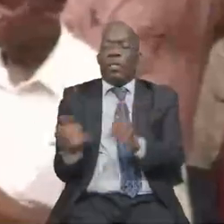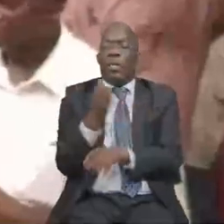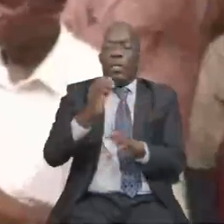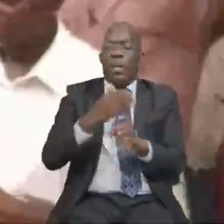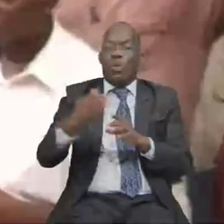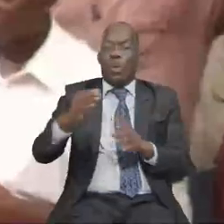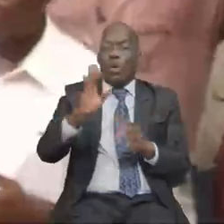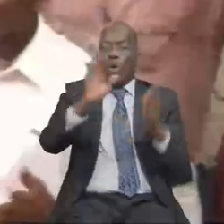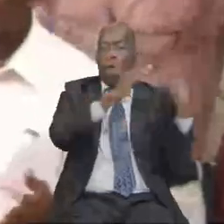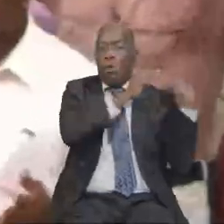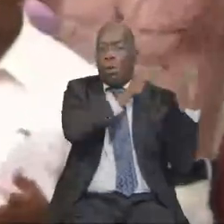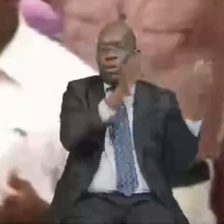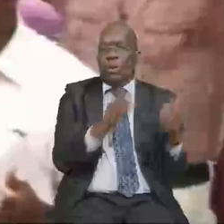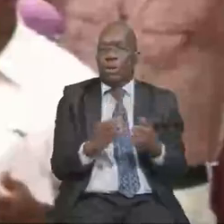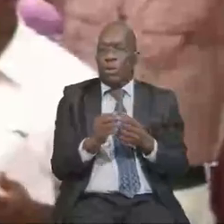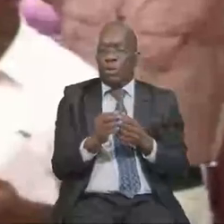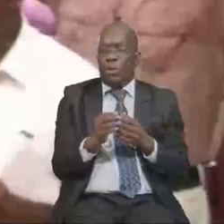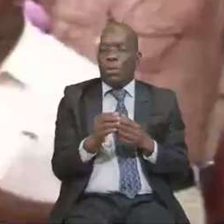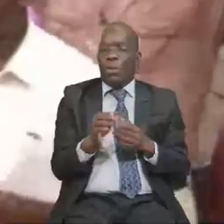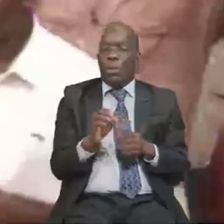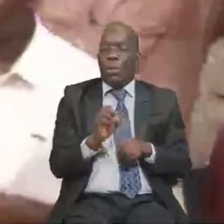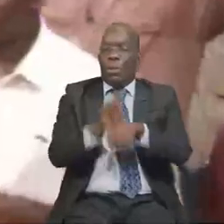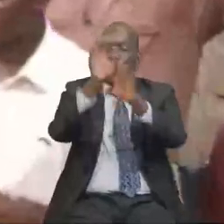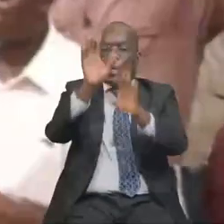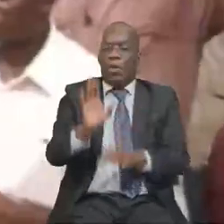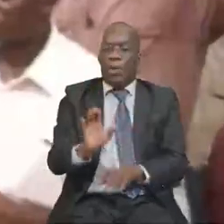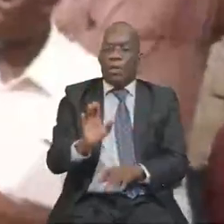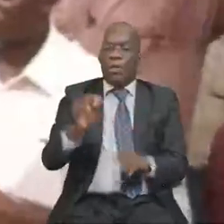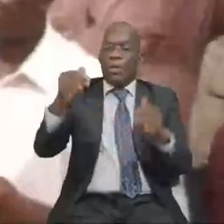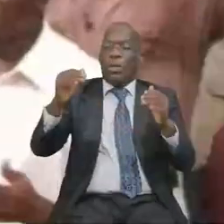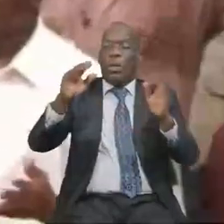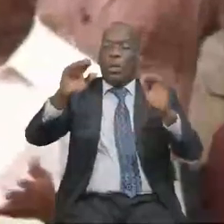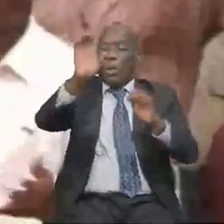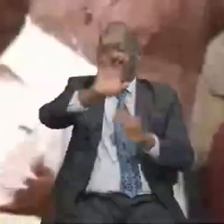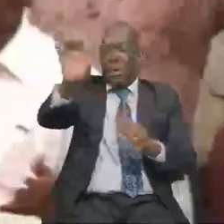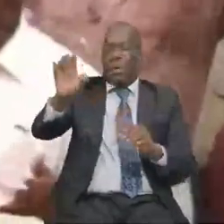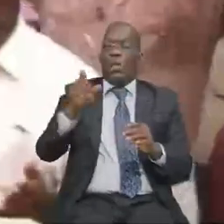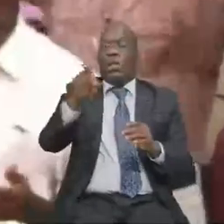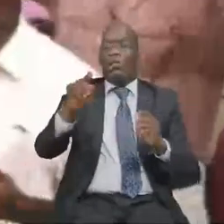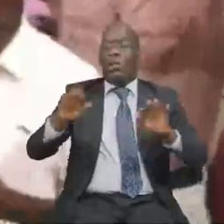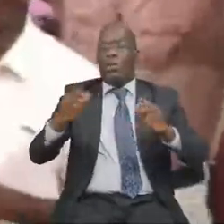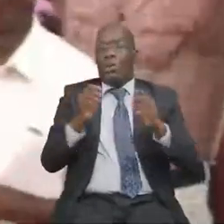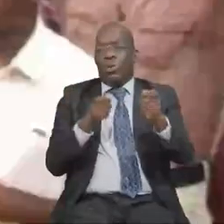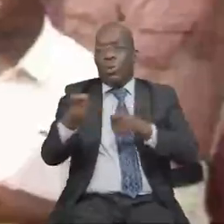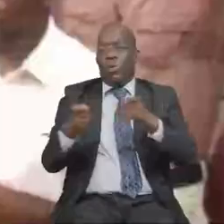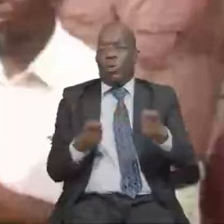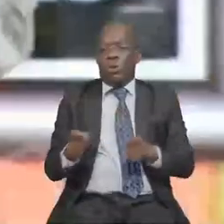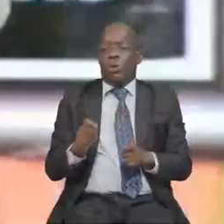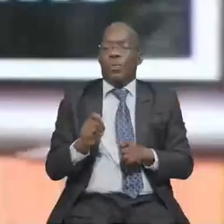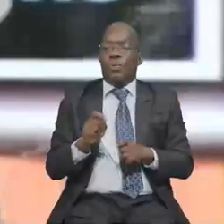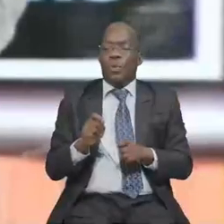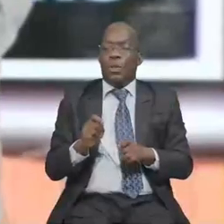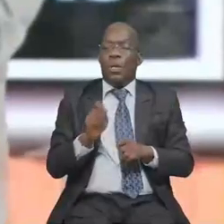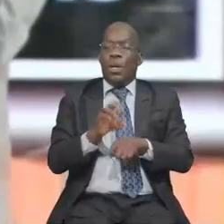délivré. Le calvaire te donne la domination. Et le calvaire te donne la